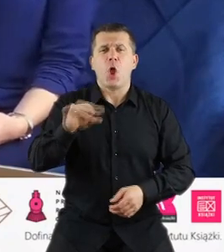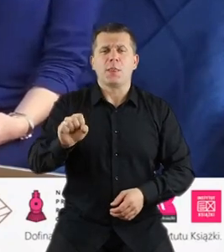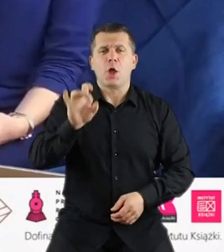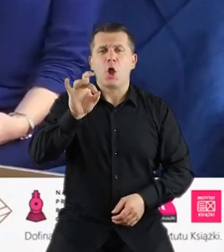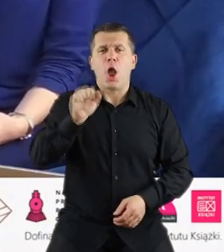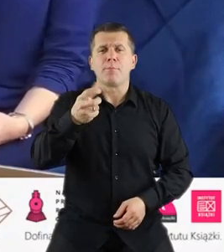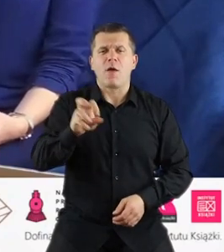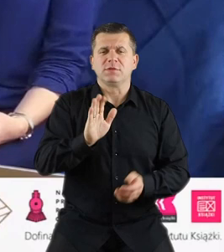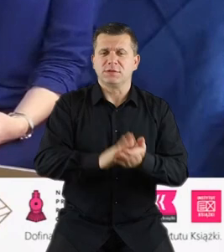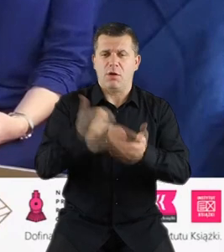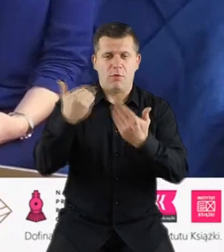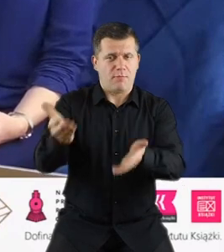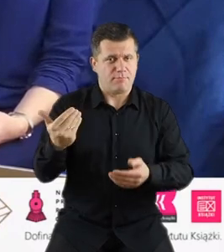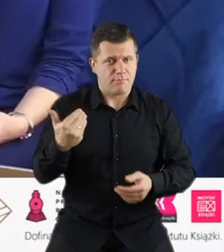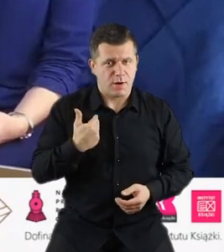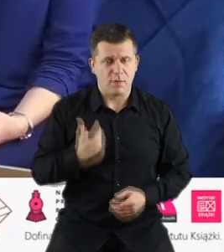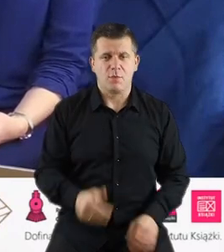Gombrowicza.